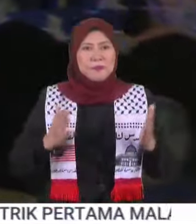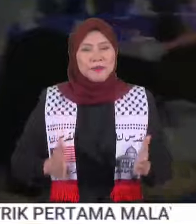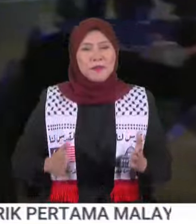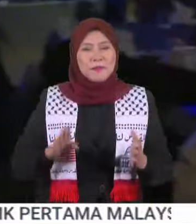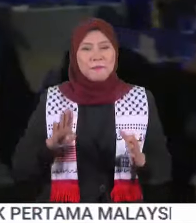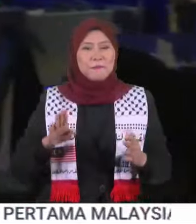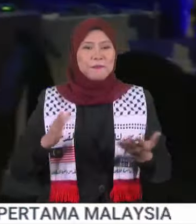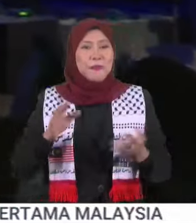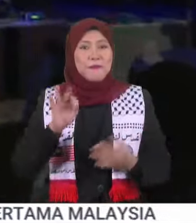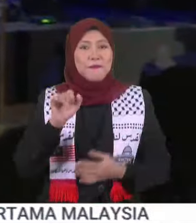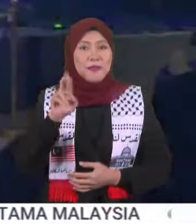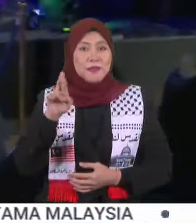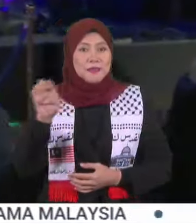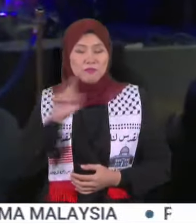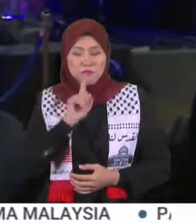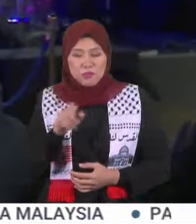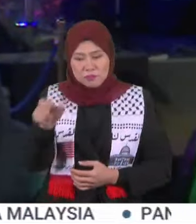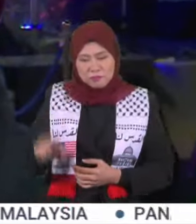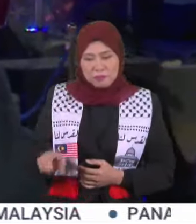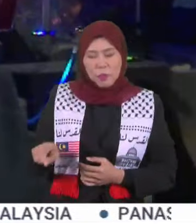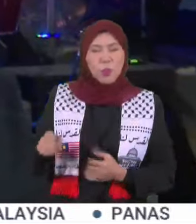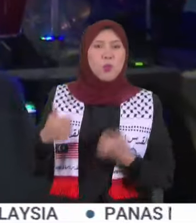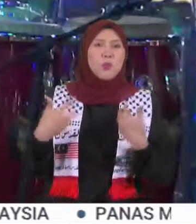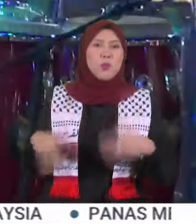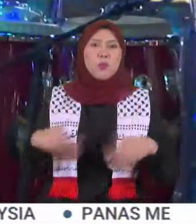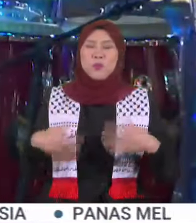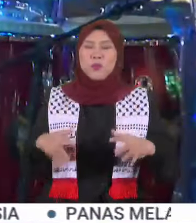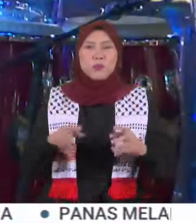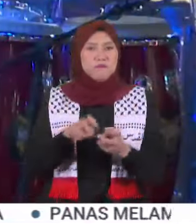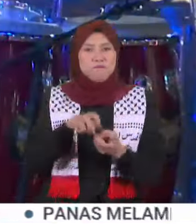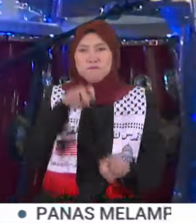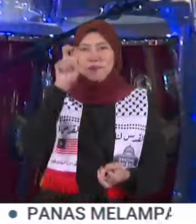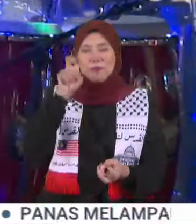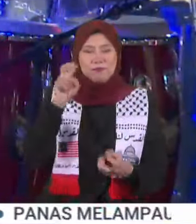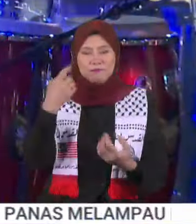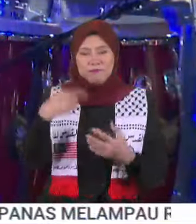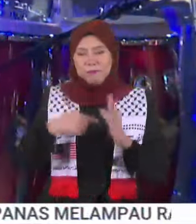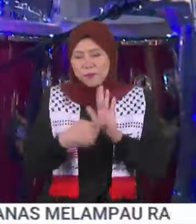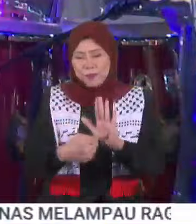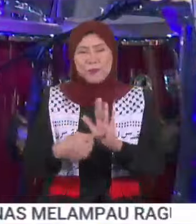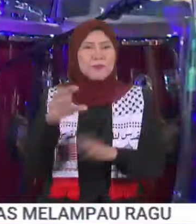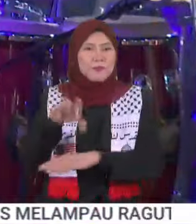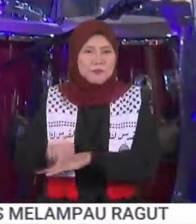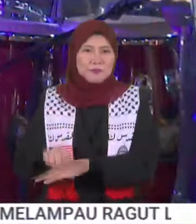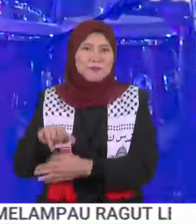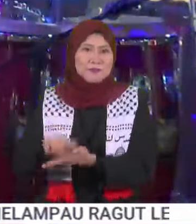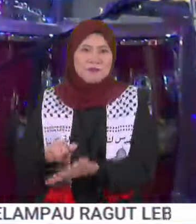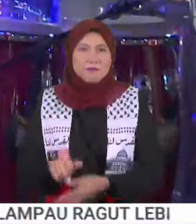Bonfire yang sememangnya memberi impak besar pada persembahan malam itu.